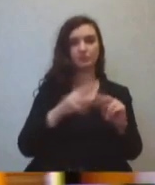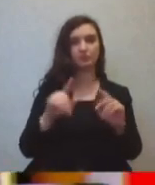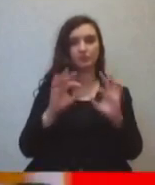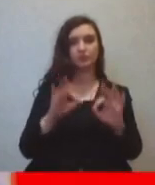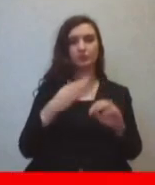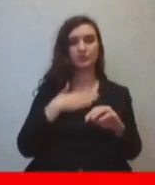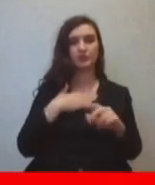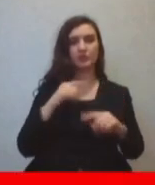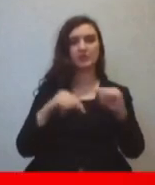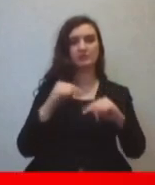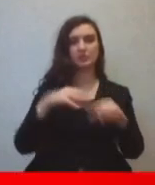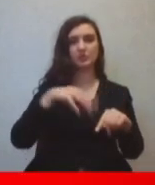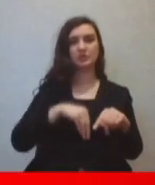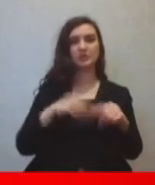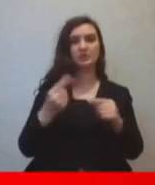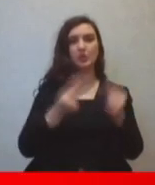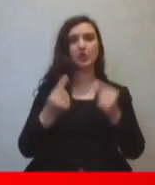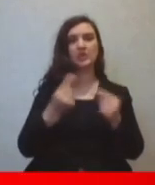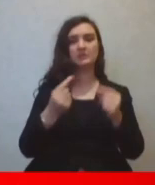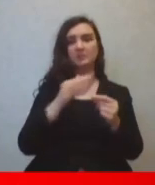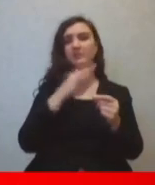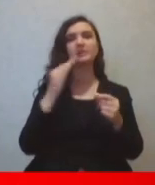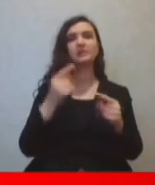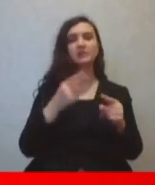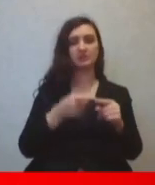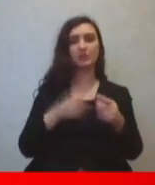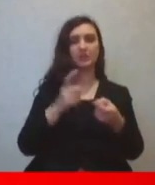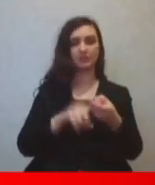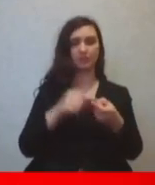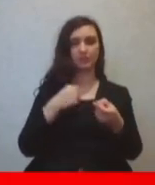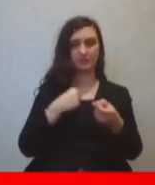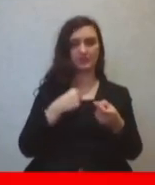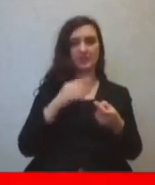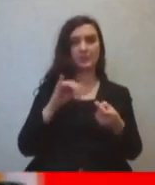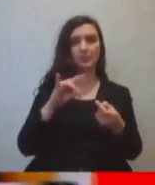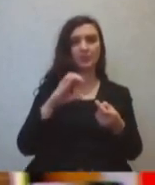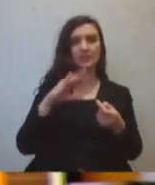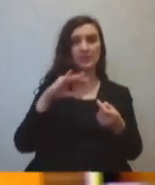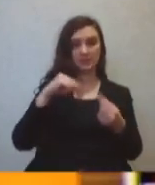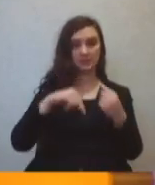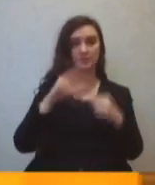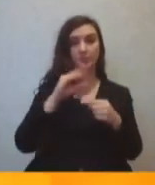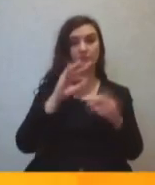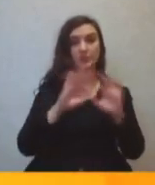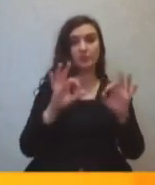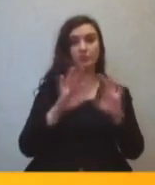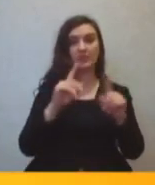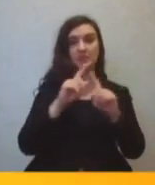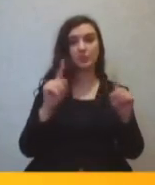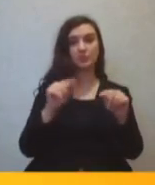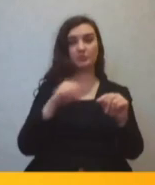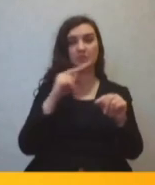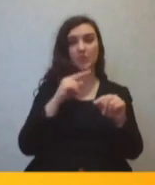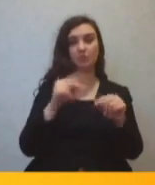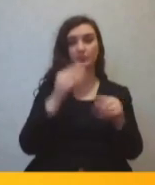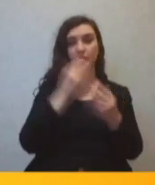ჩვენი ორგანიზმის შიგნით არსებული მიკროორგანიზმები ბევრად განსაზღვრავენ ჩვენს იმუნიტეტს. მაგრამ როდესაც ვლაპარაკობთ განსაკუთრებით